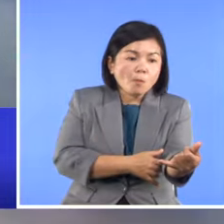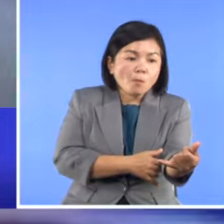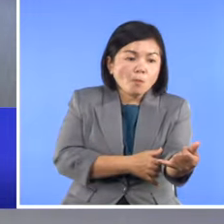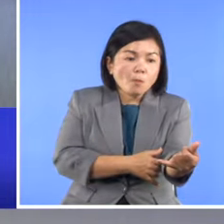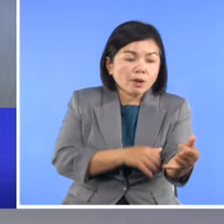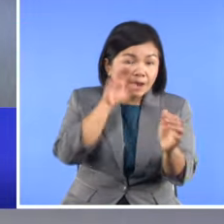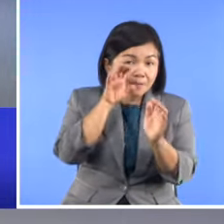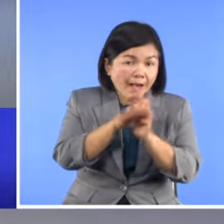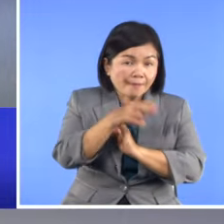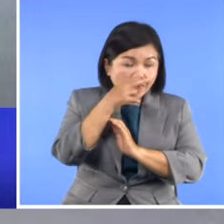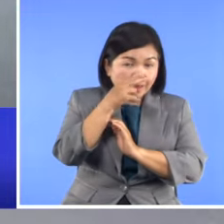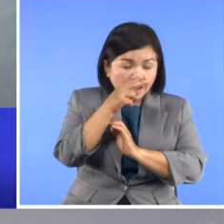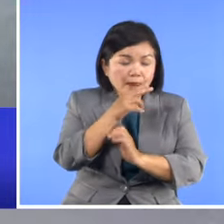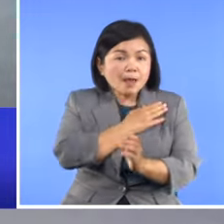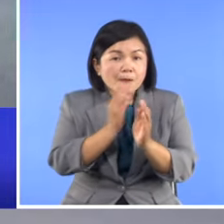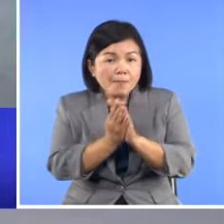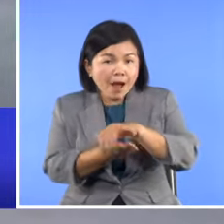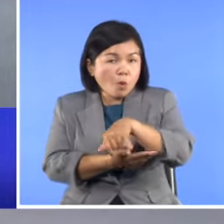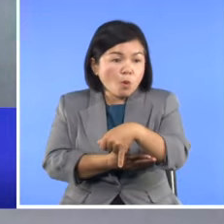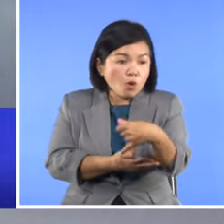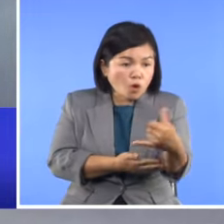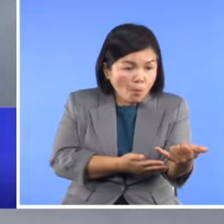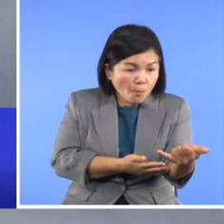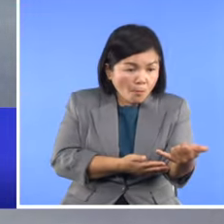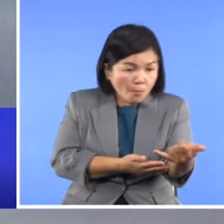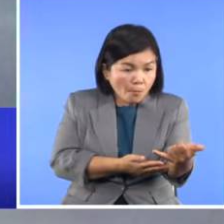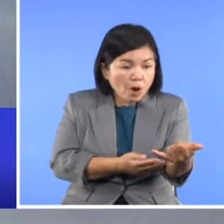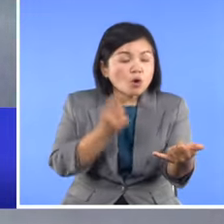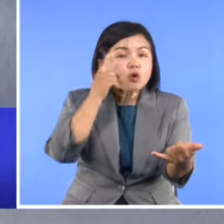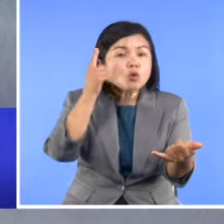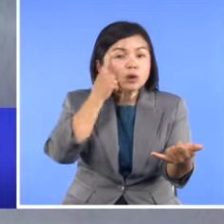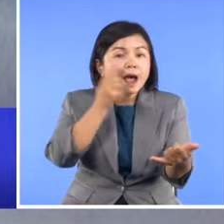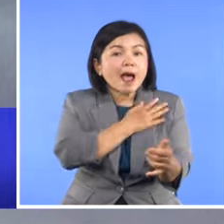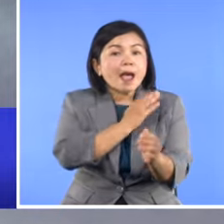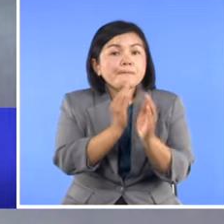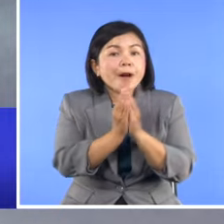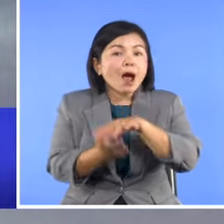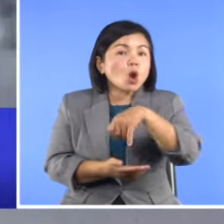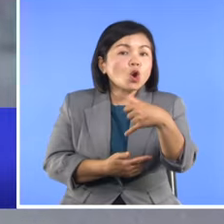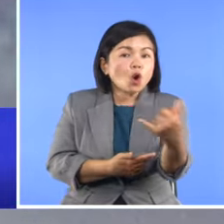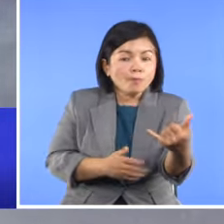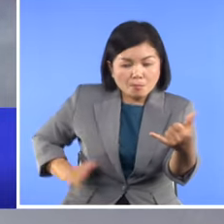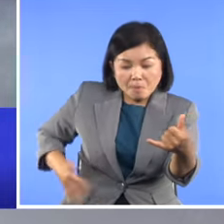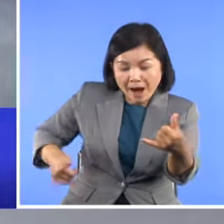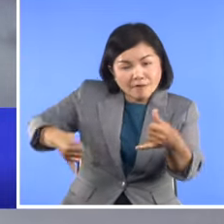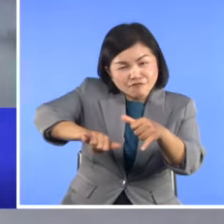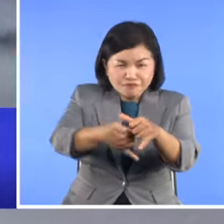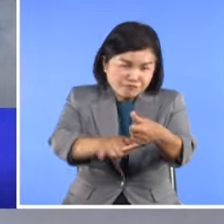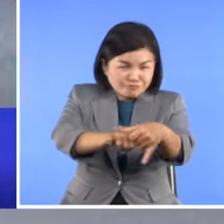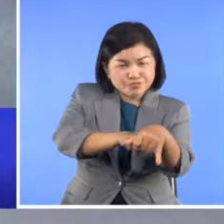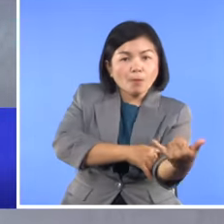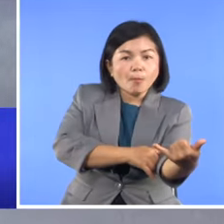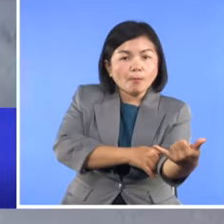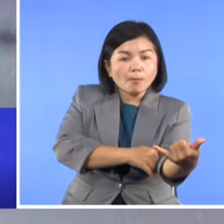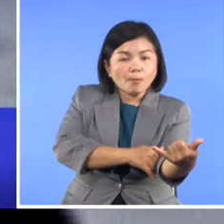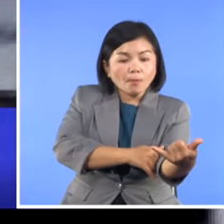กลๆนะฮะหลุดมุมกล้องไปแต่พอเห็นได้นี่นะฮะนี่หลวงพ่อเนี่ยล้มมาข้างหลังเลย